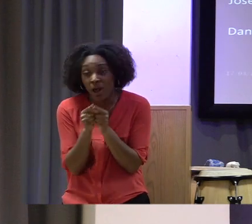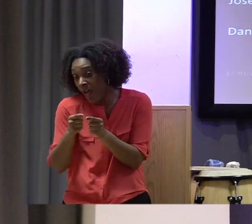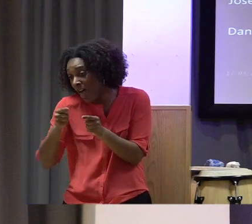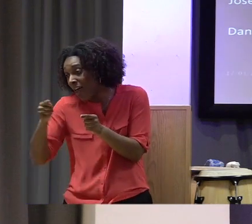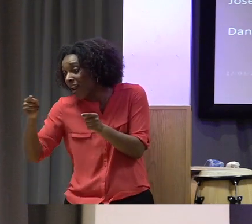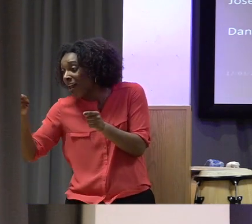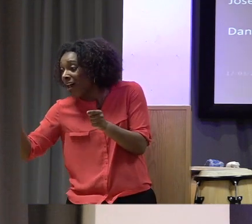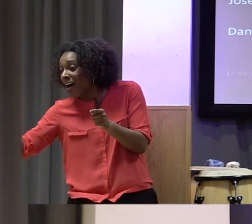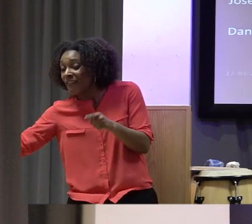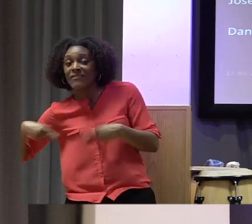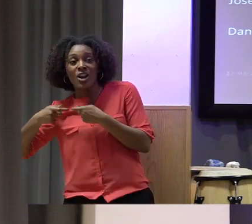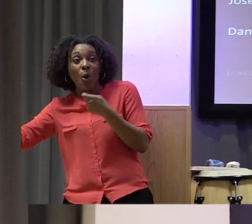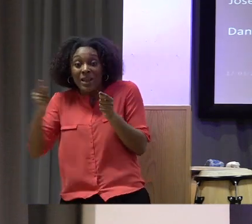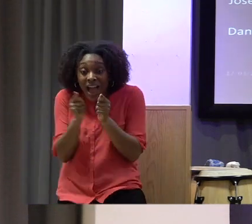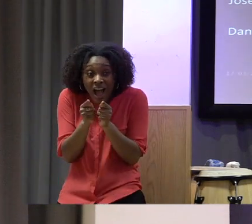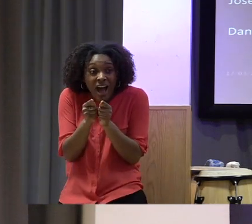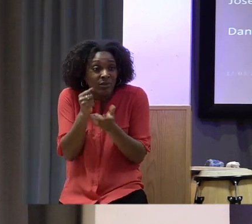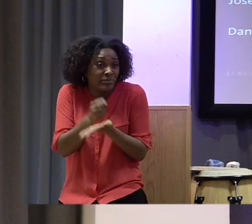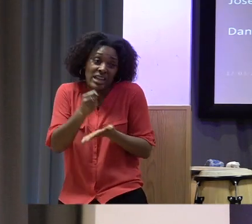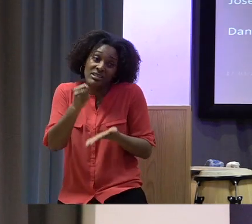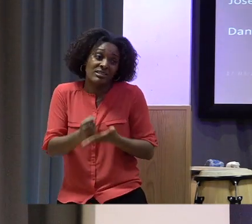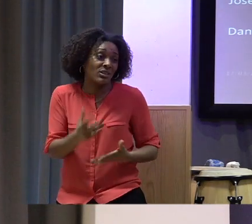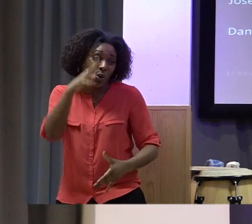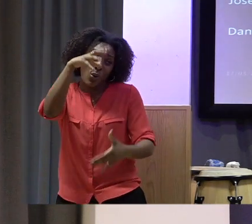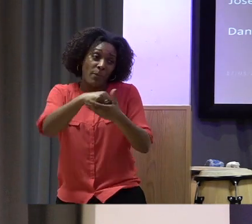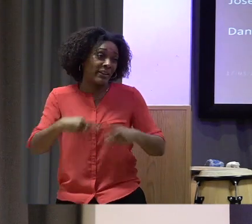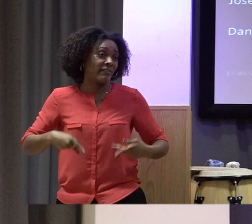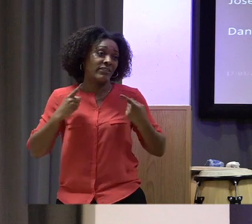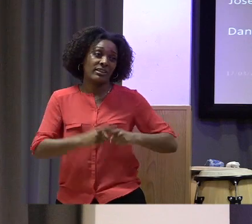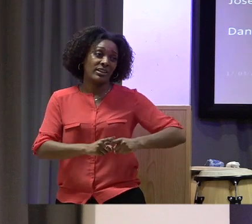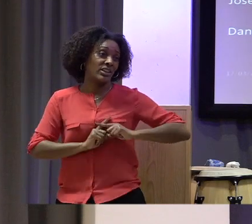L'épreuve de la foi fait partie de notre parcours.